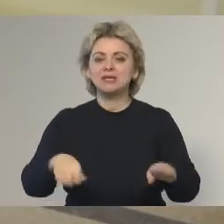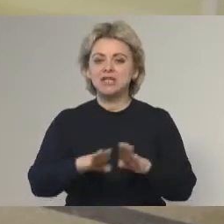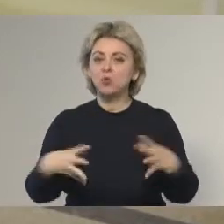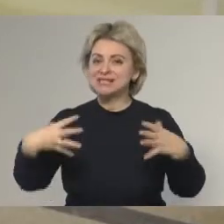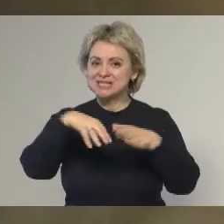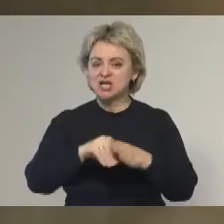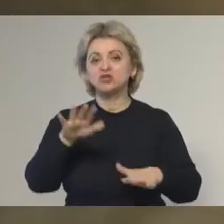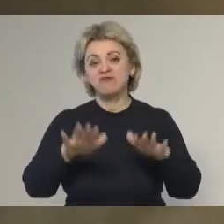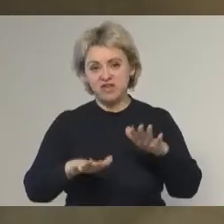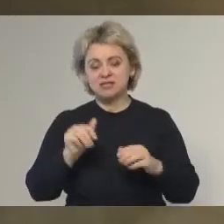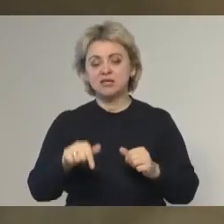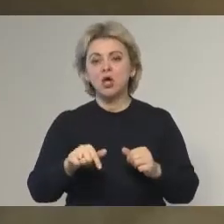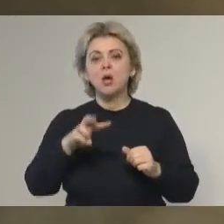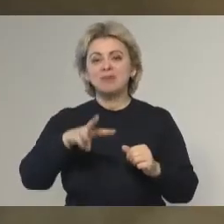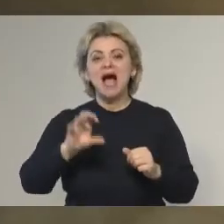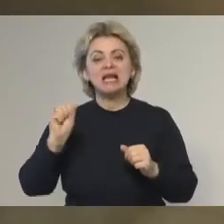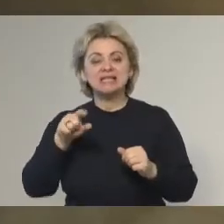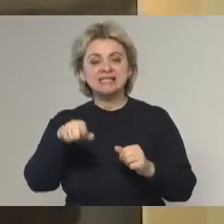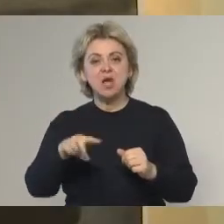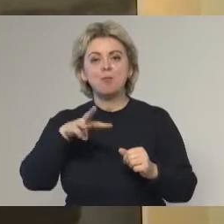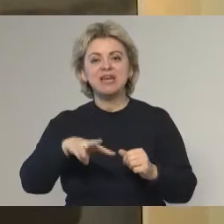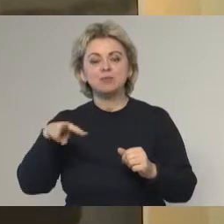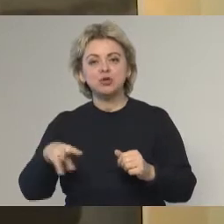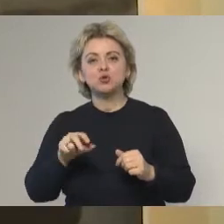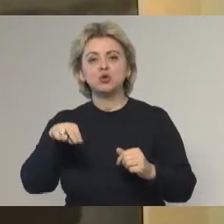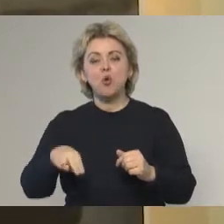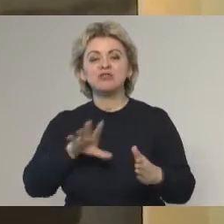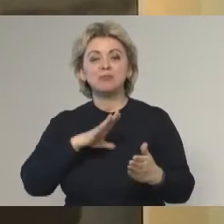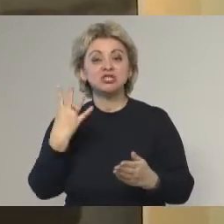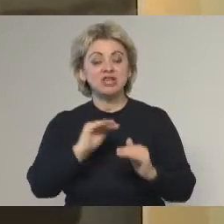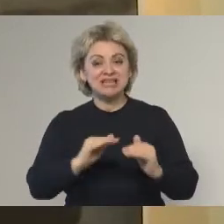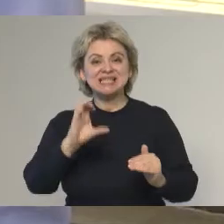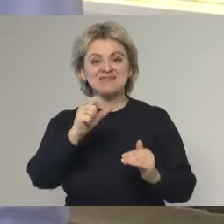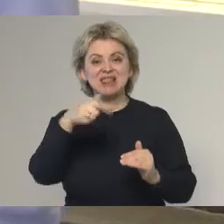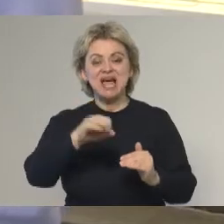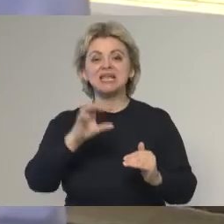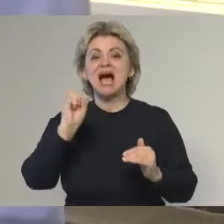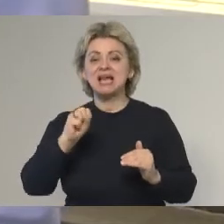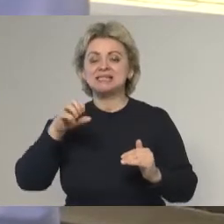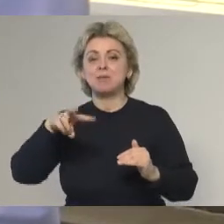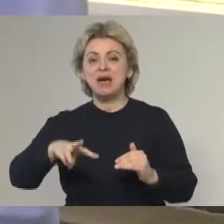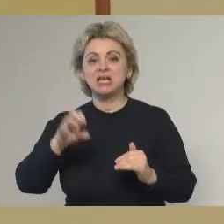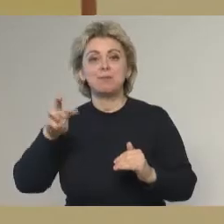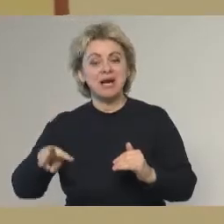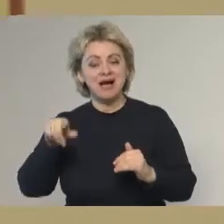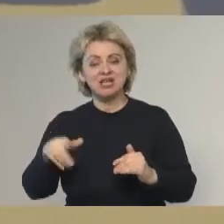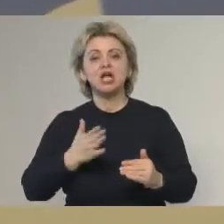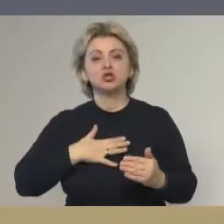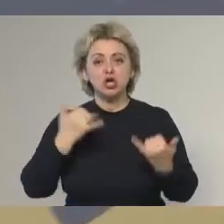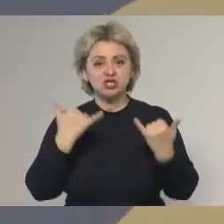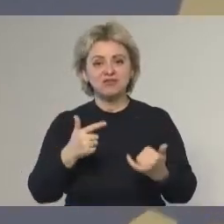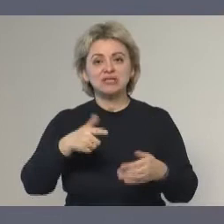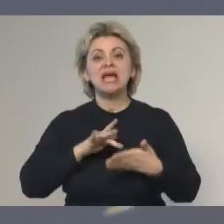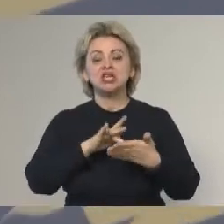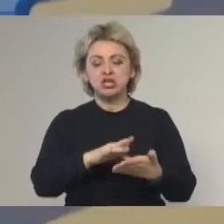значимый вес. У Михаила Александровича и Марии Петровны было четверо детей – Светлана, Александр, Мария и Михаил. Наш сегодняшний гид